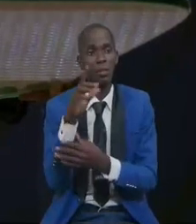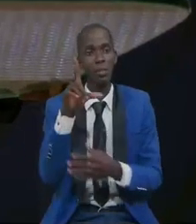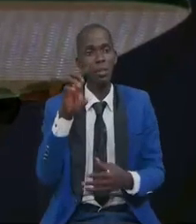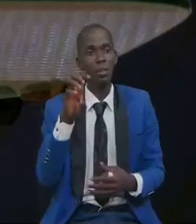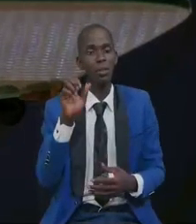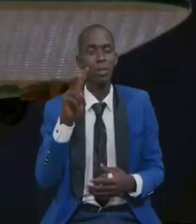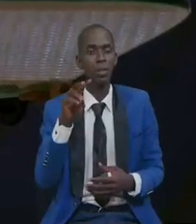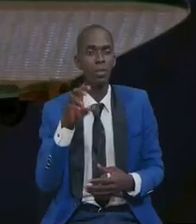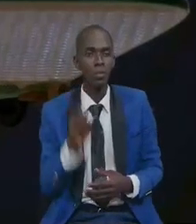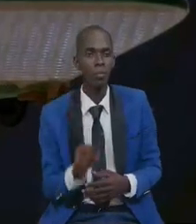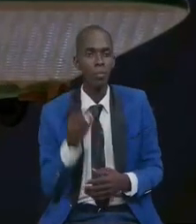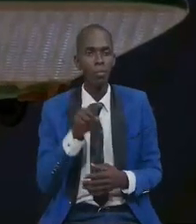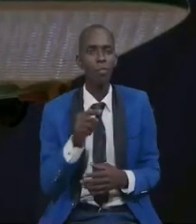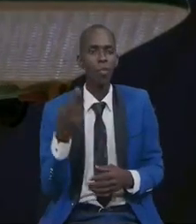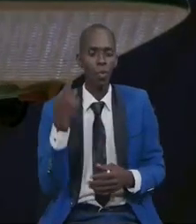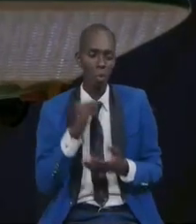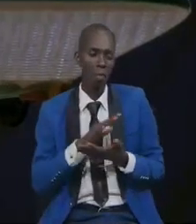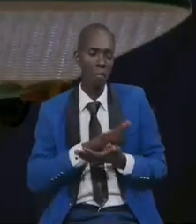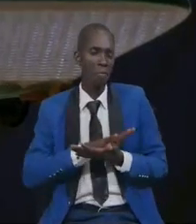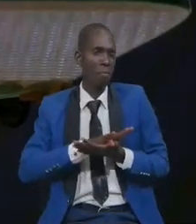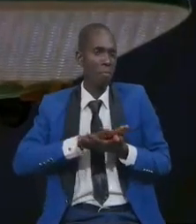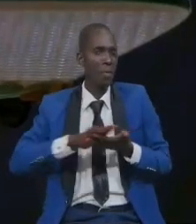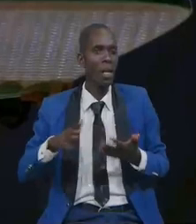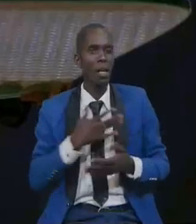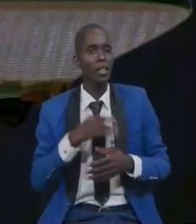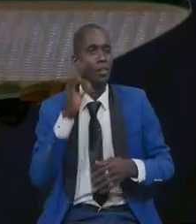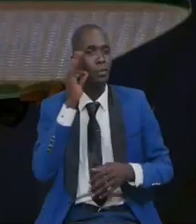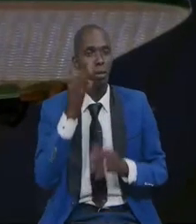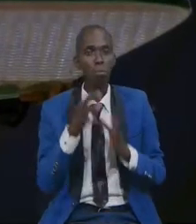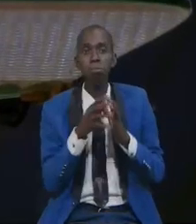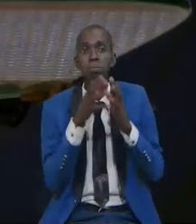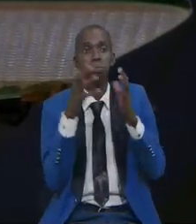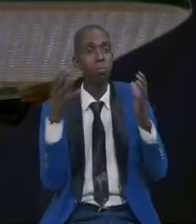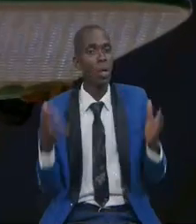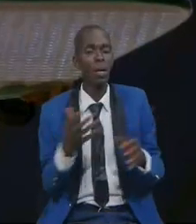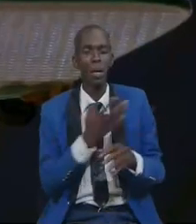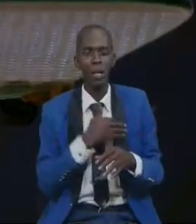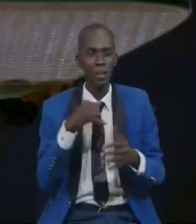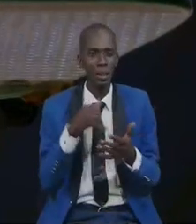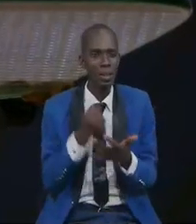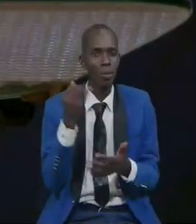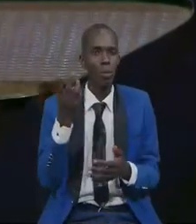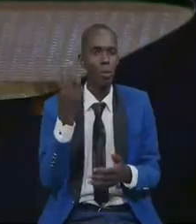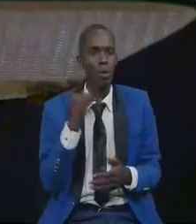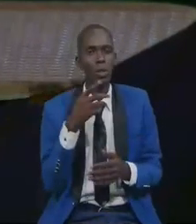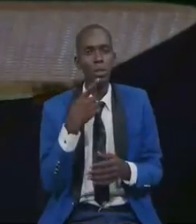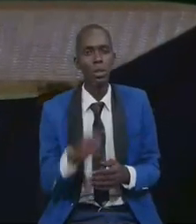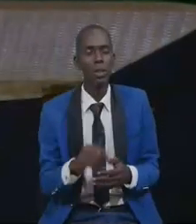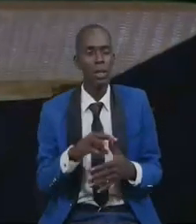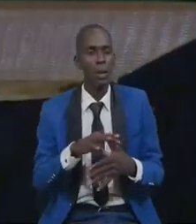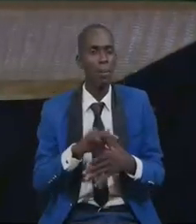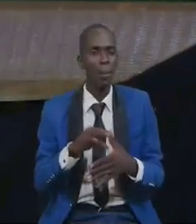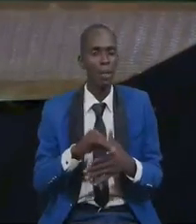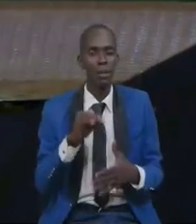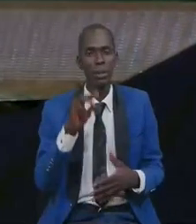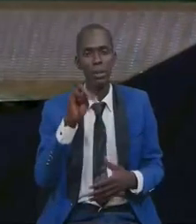et ses fruits abondants. Il portait de la nourriture pour